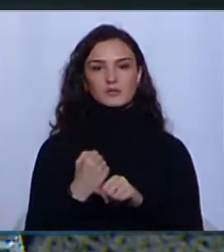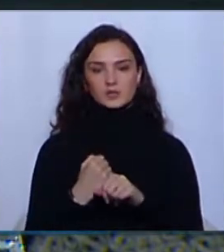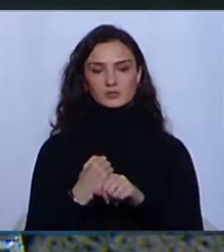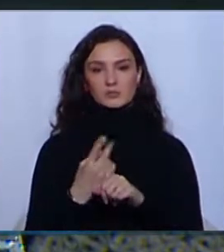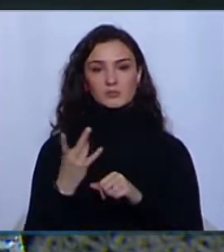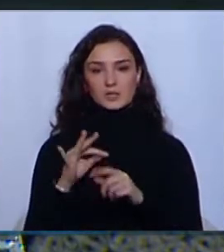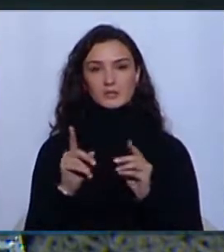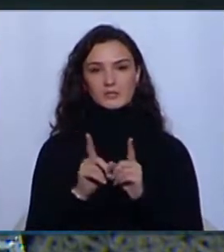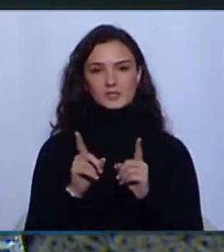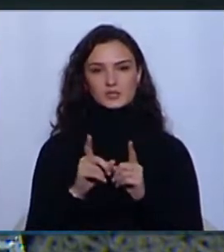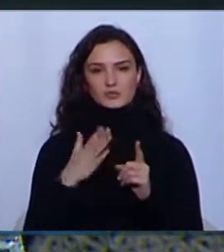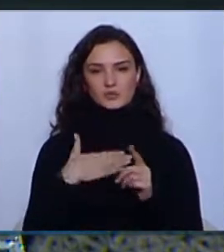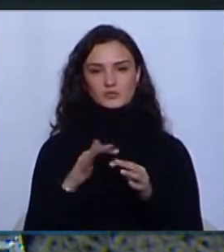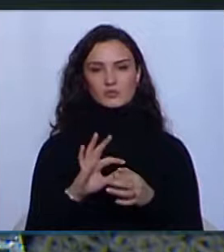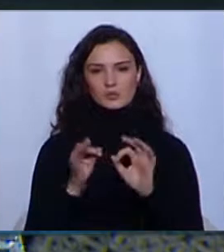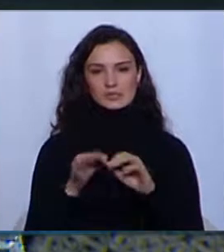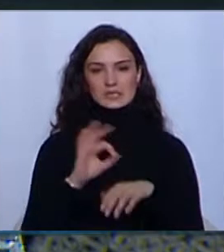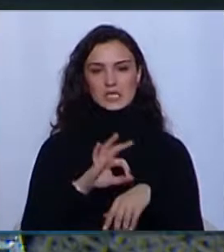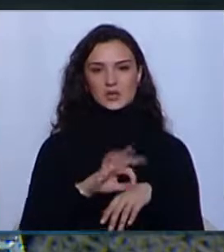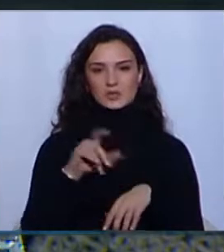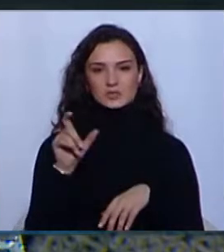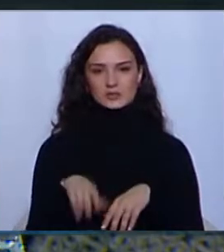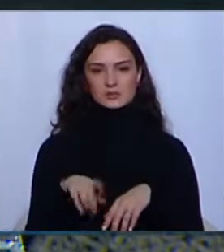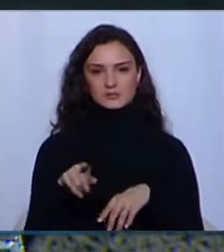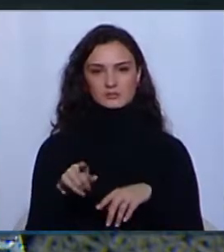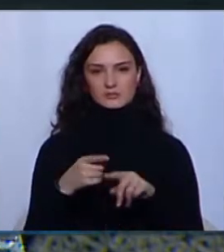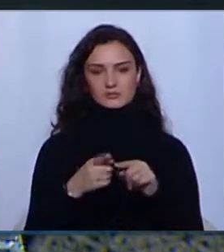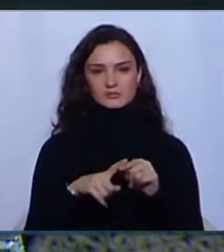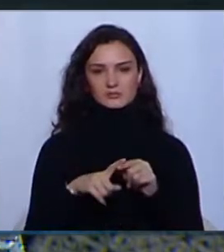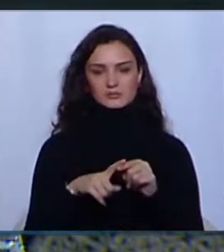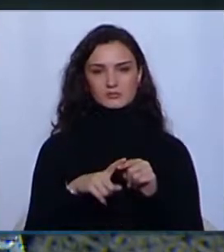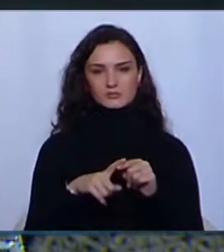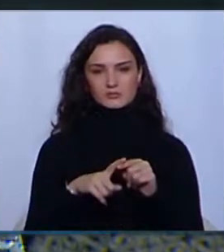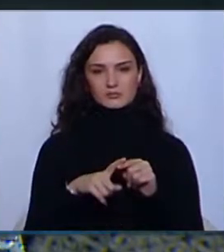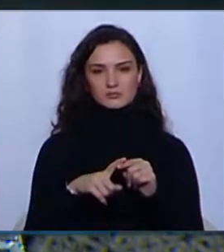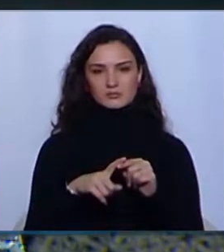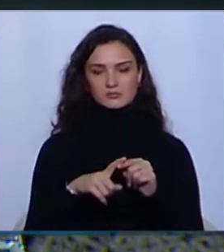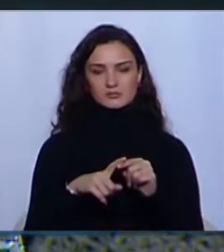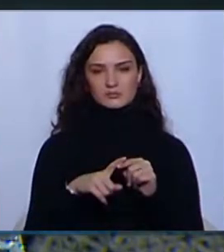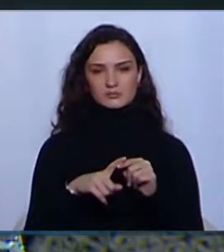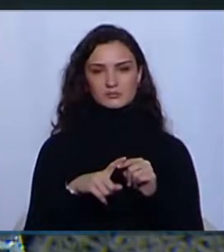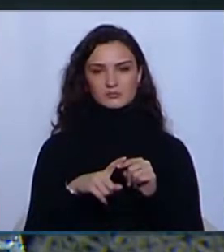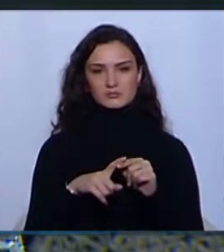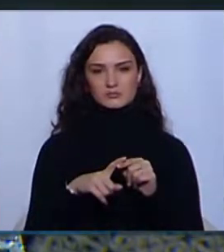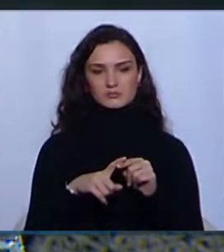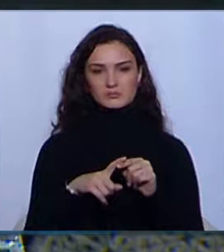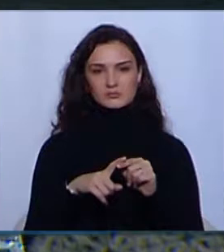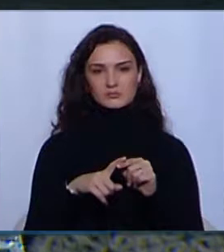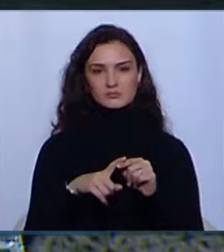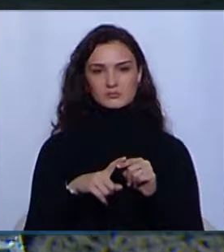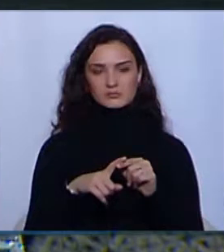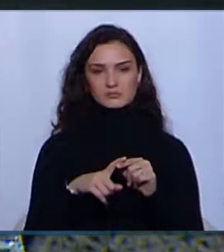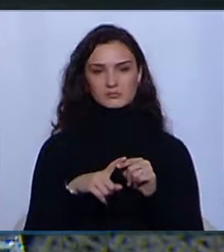თუმცა მაინც კონკრეტულად ჩვენი დიაგნოზი აღებული ამოწყებული კონტექსტიდან სხვა კონტექსტიდან